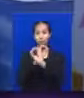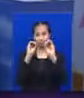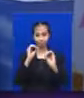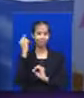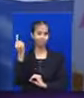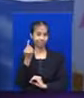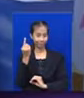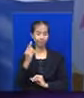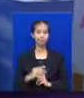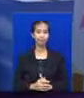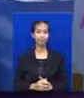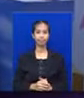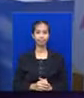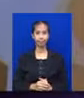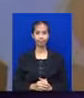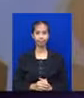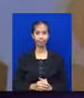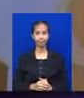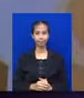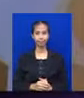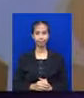ให้กับนักท่องเที่ยวค่ะ